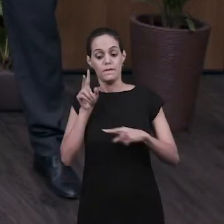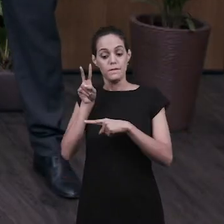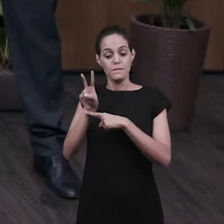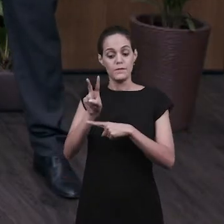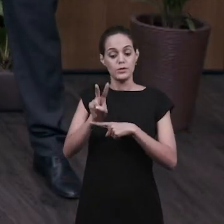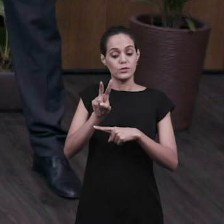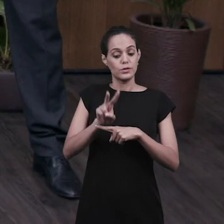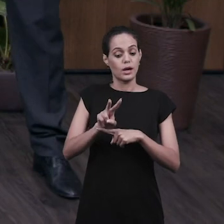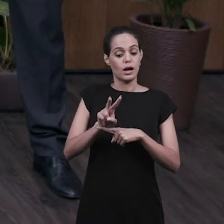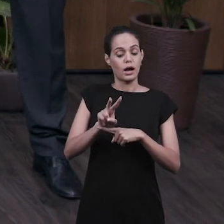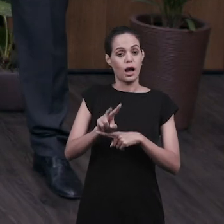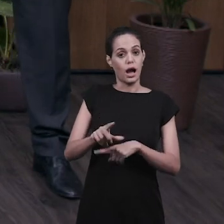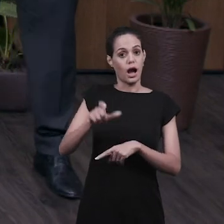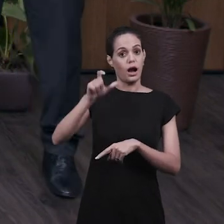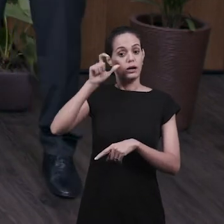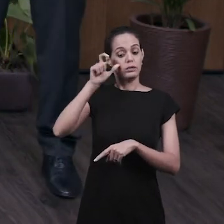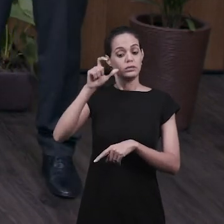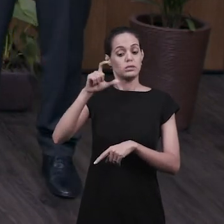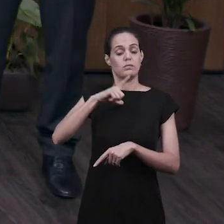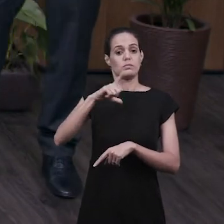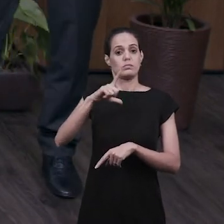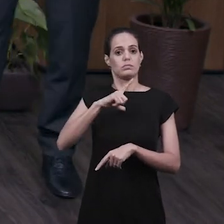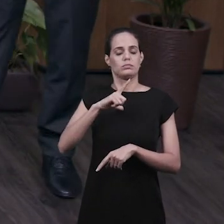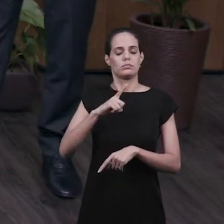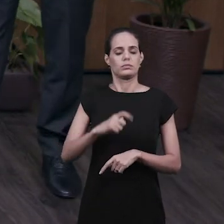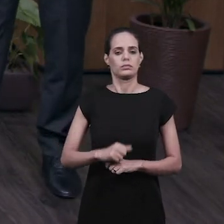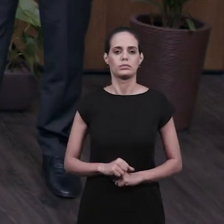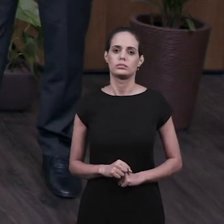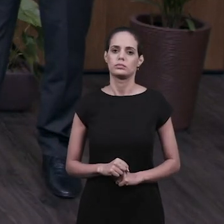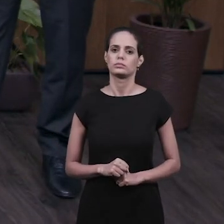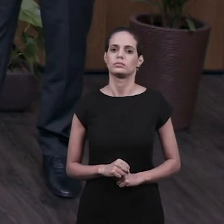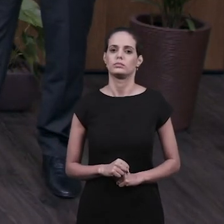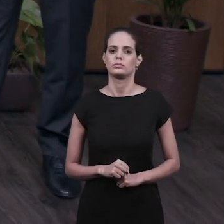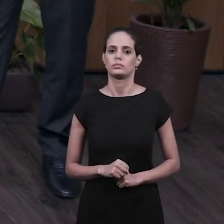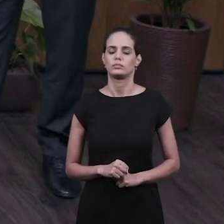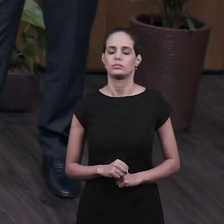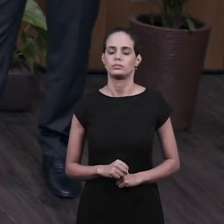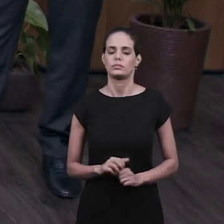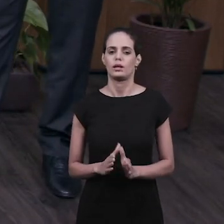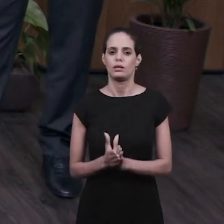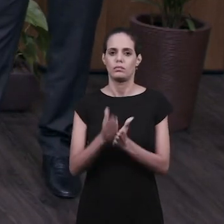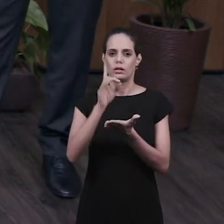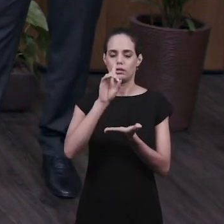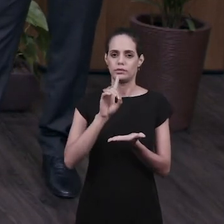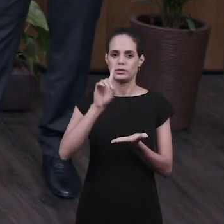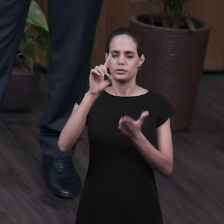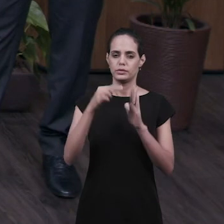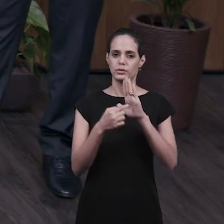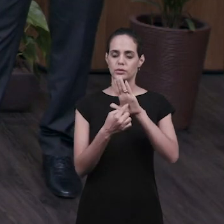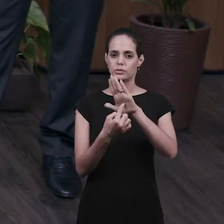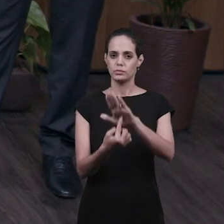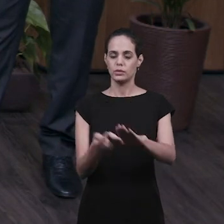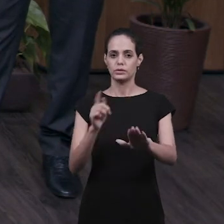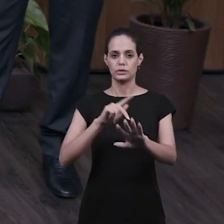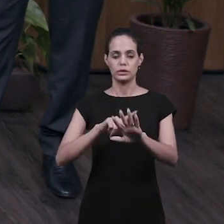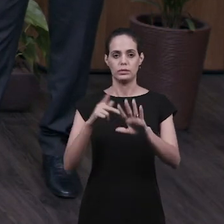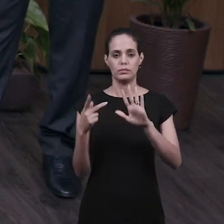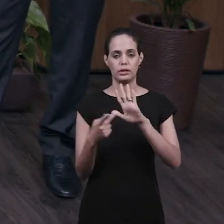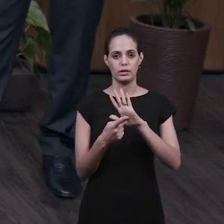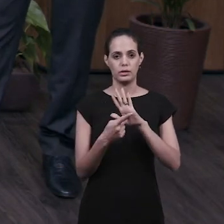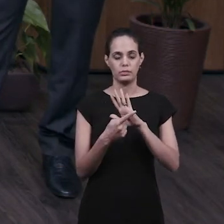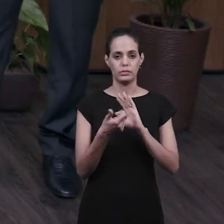manquer. Et il est important d'observer encore que la parole de